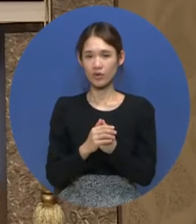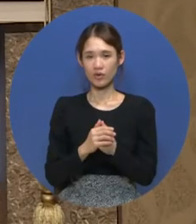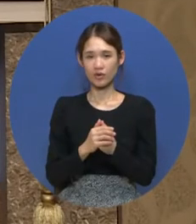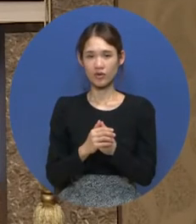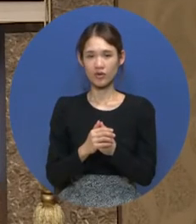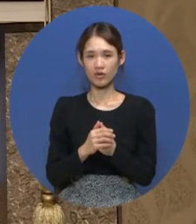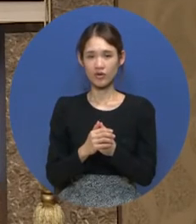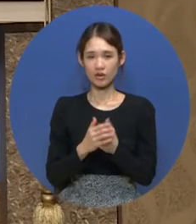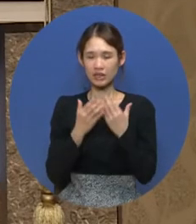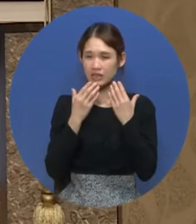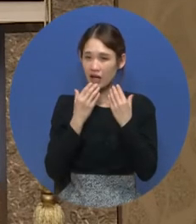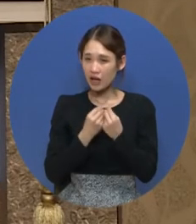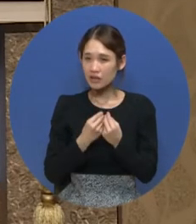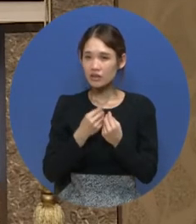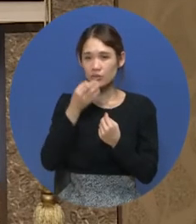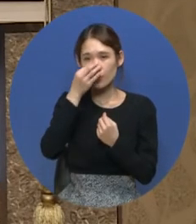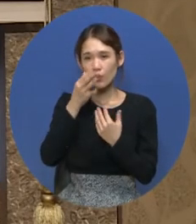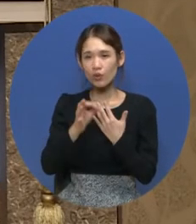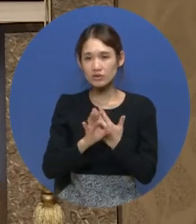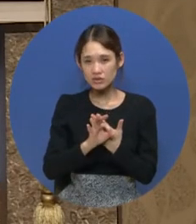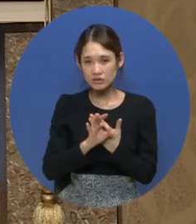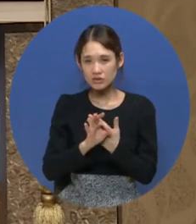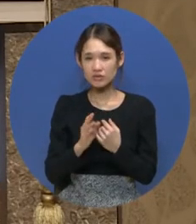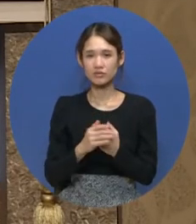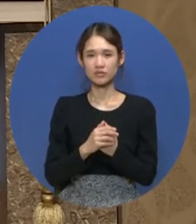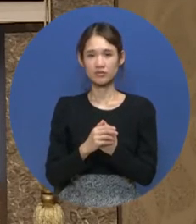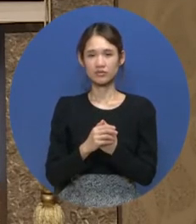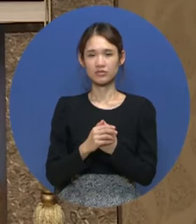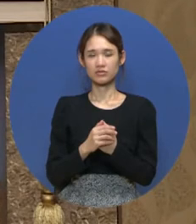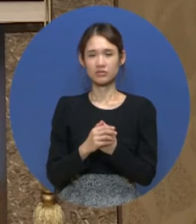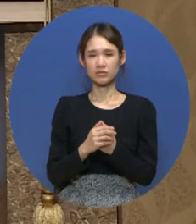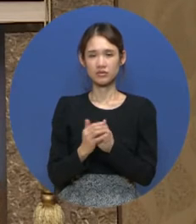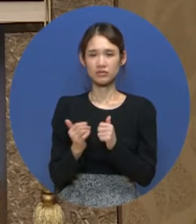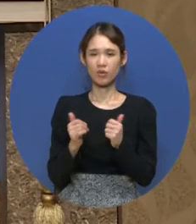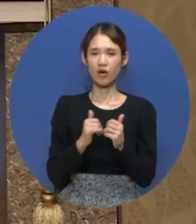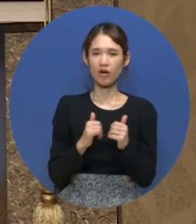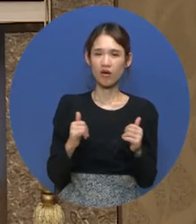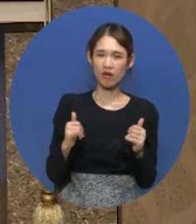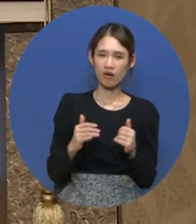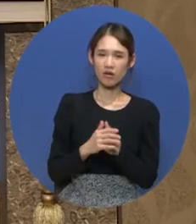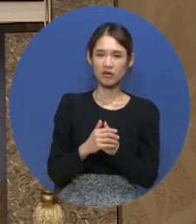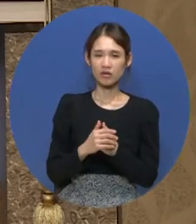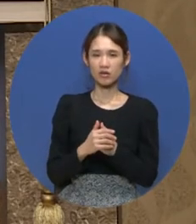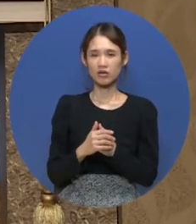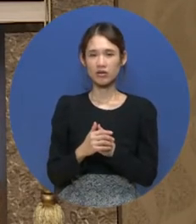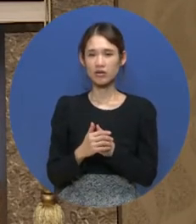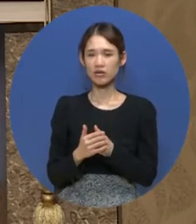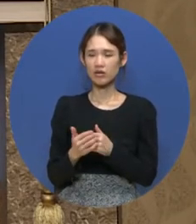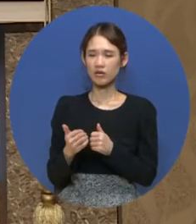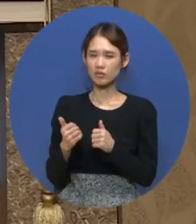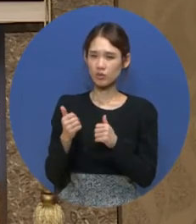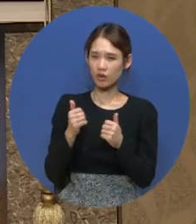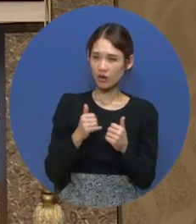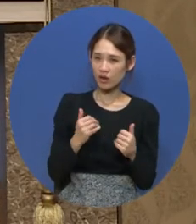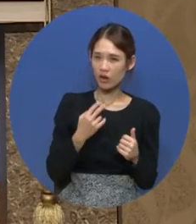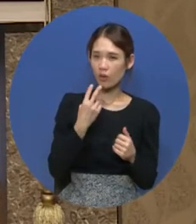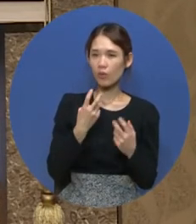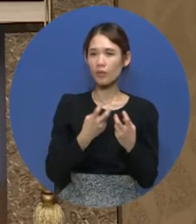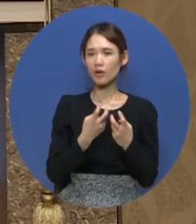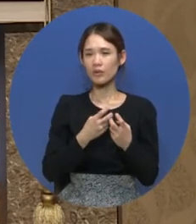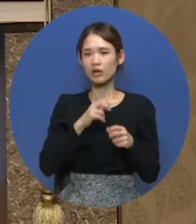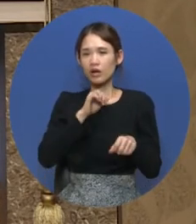한번 예를 들은 자 그러면 거의 어이 제 돌아가실 뿐인데 후보를 좀 돌아가 싶은데 후보를 잘 아셔야